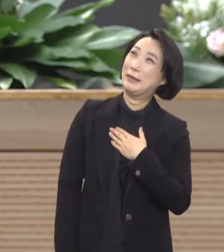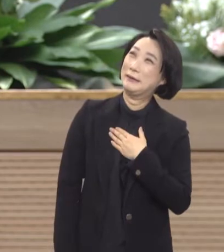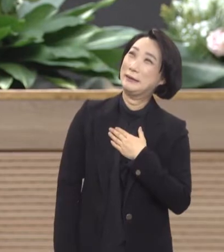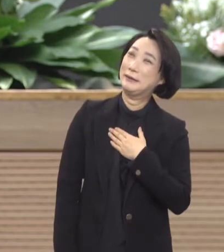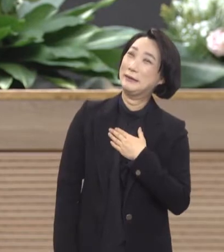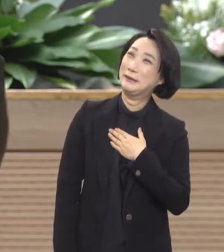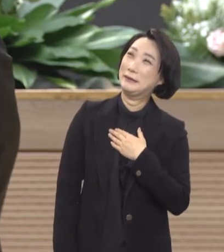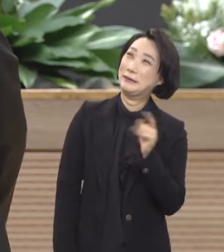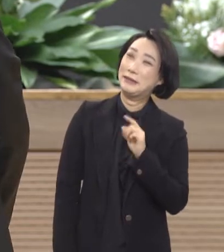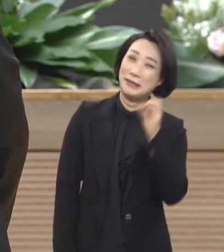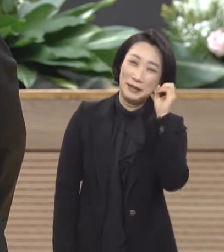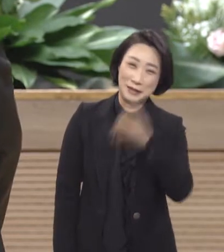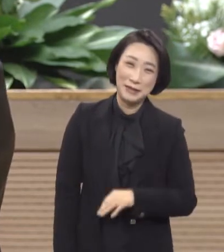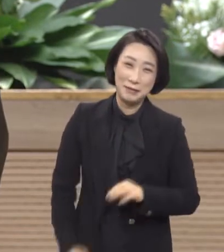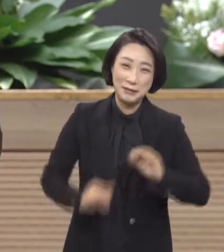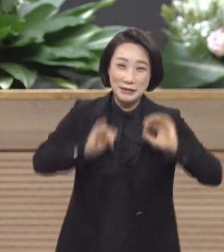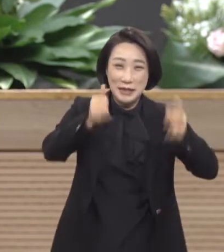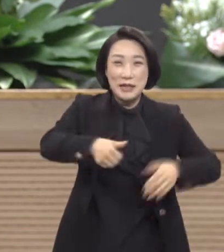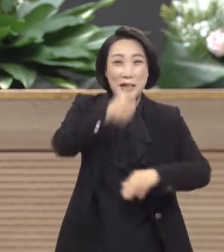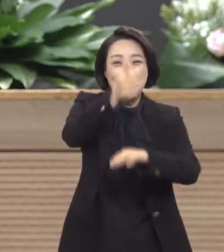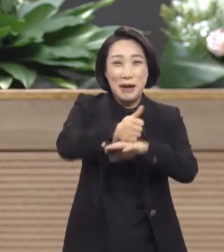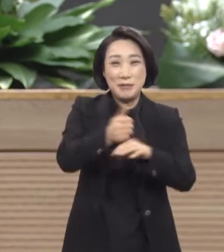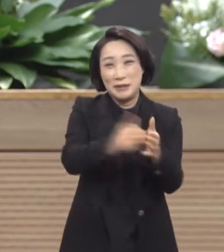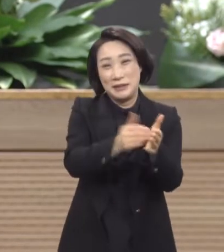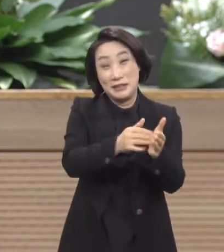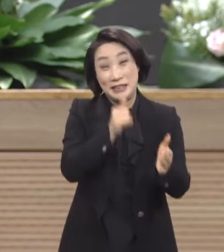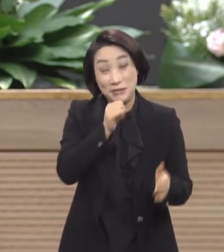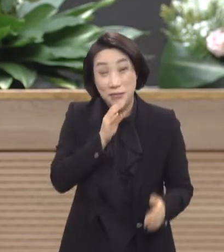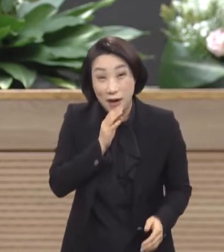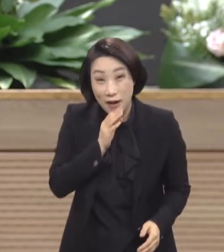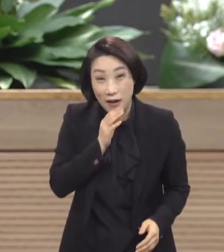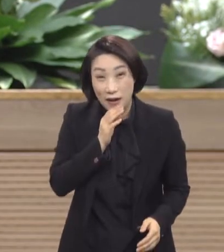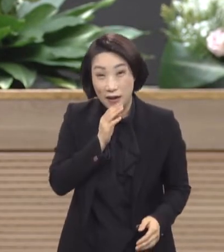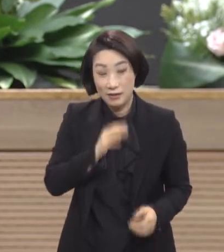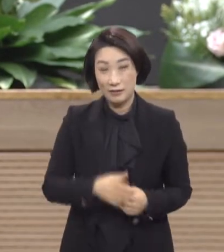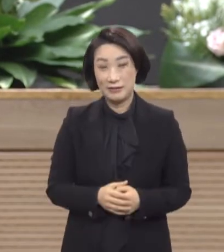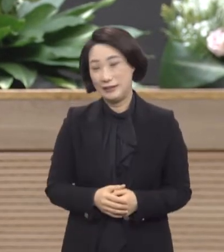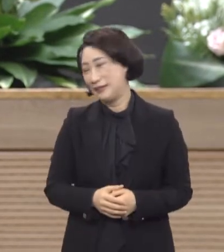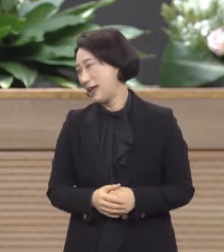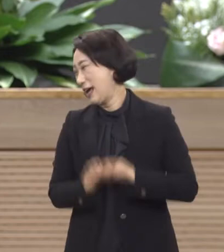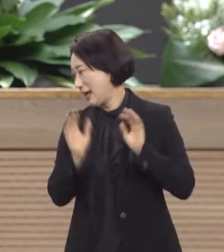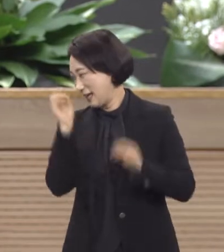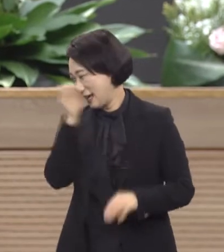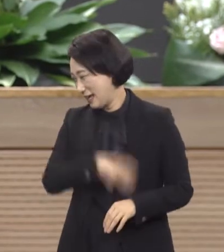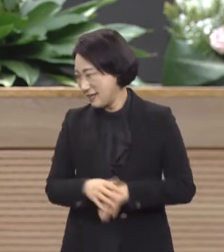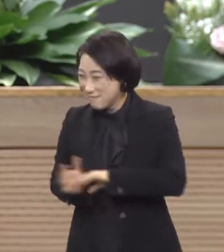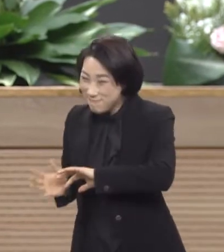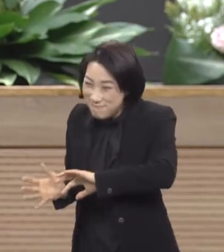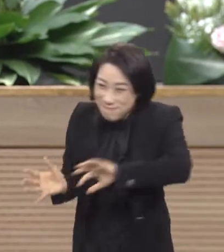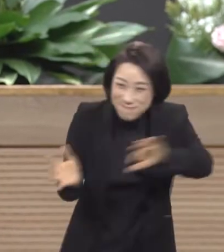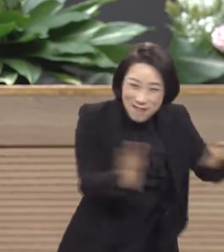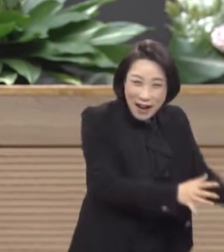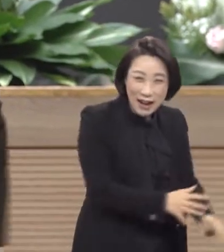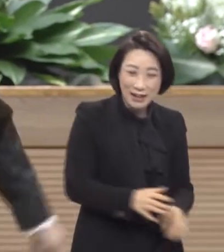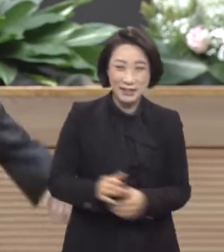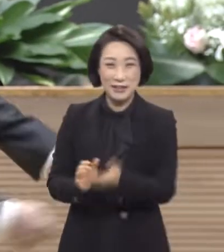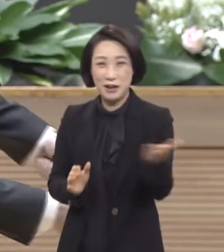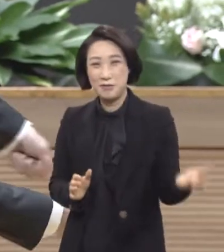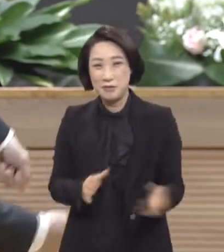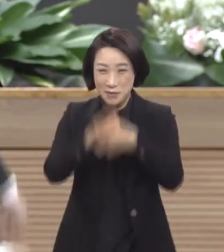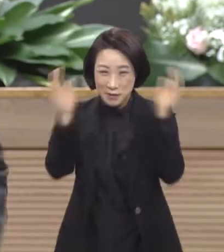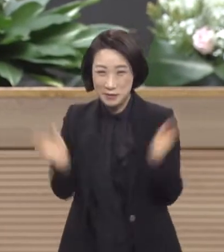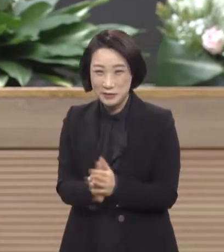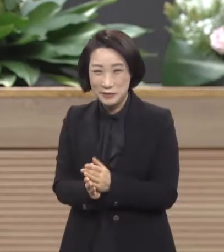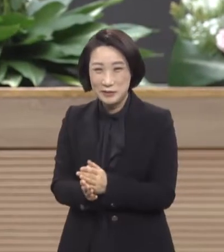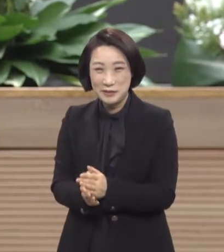어차피 세상은 끝나는 거니까 까짓고 그냥 쓰레기 치우듯 빗자루 가지고 다